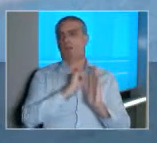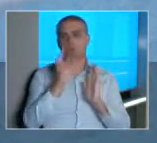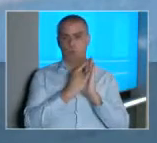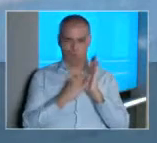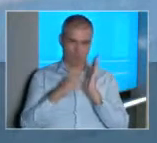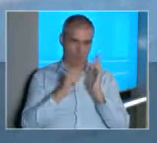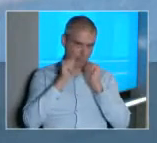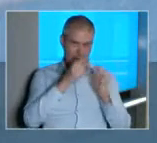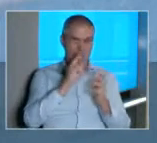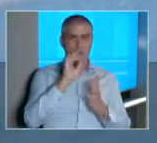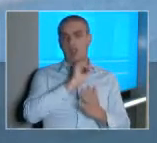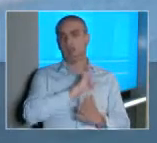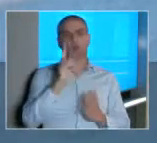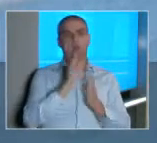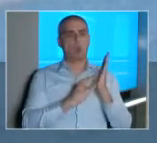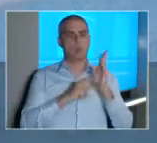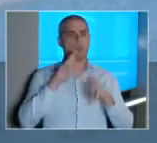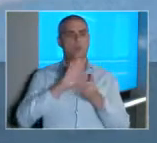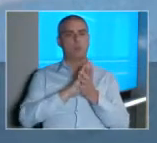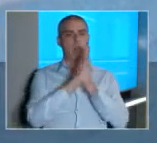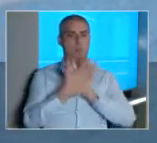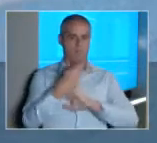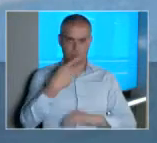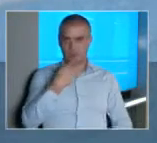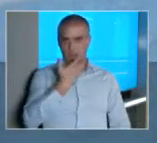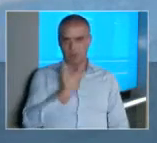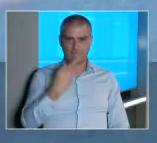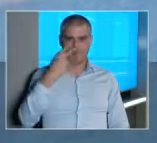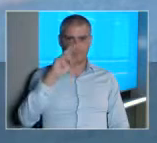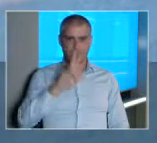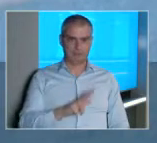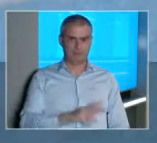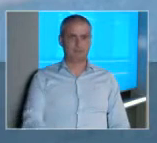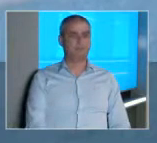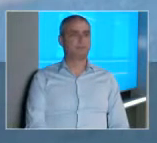בעקבות הקריאה שלכם לאסור בחוק את טיפולי ההמרה שעליהם דיבר הרב פרץ.